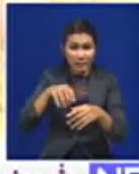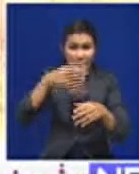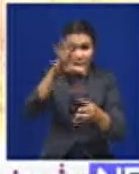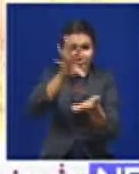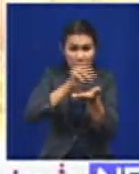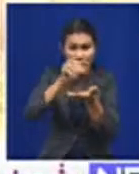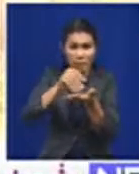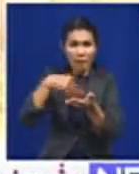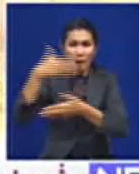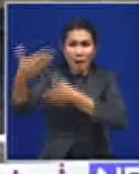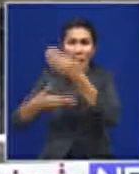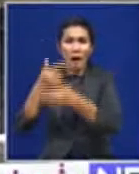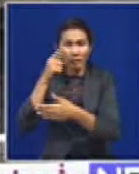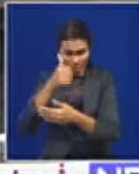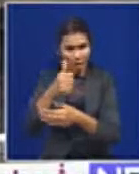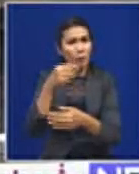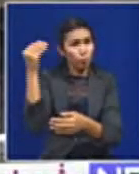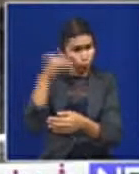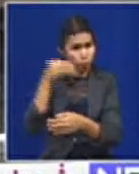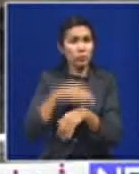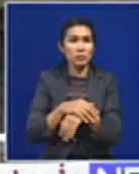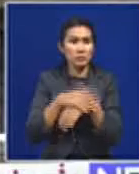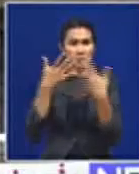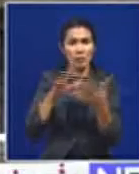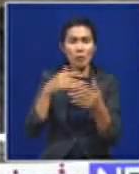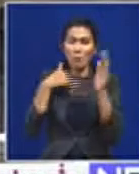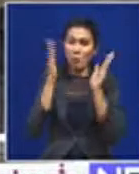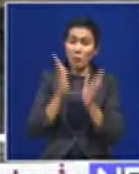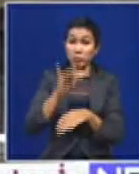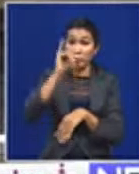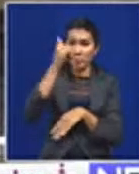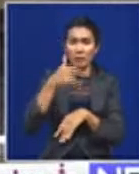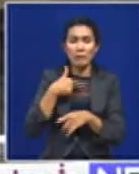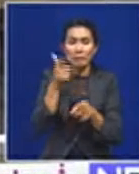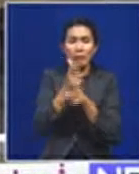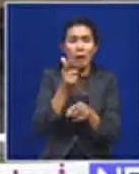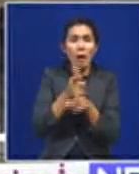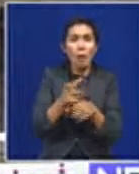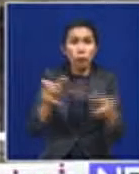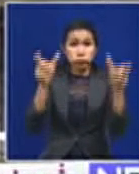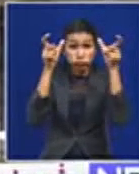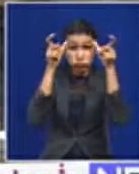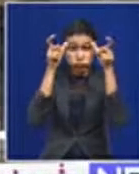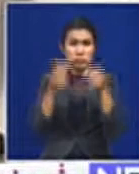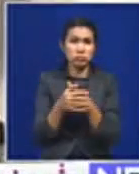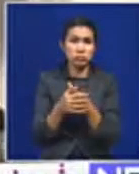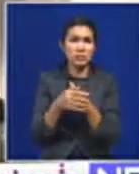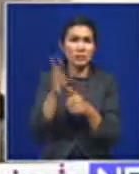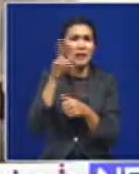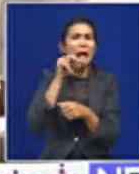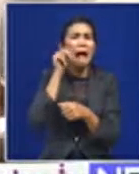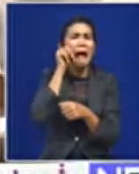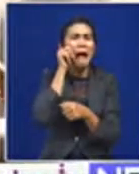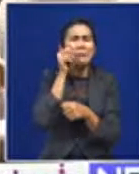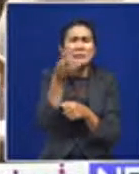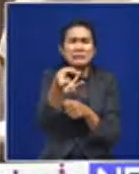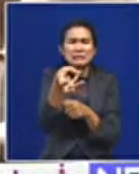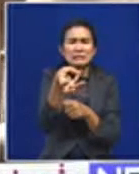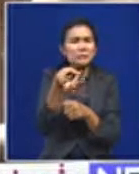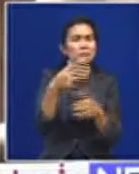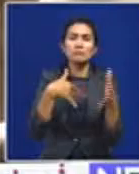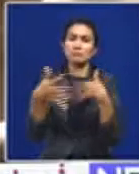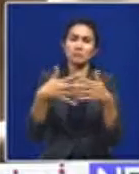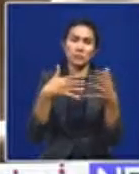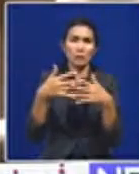ได้ทุกวันเลยครับประกอบอาชีพตรงนี้บางคนก็หันกลับมาเลี้ยงงูเพราะว่าจะใช้น้ำน้อยก็ตร